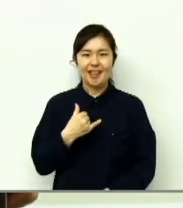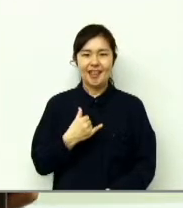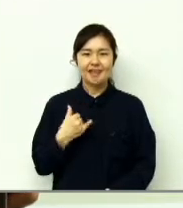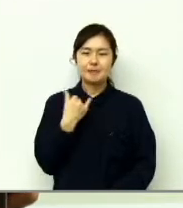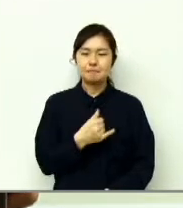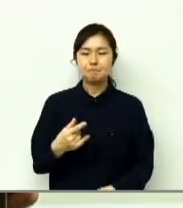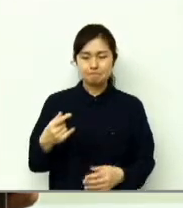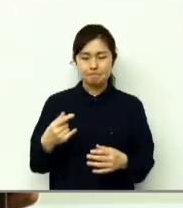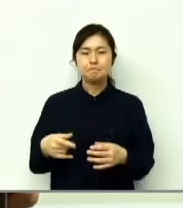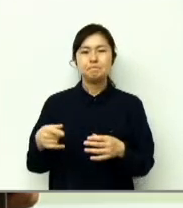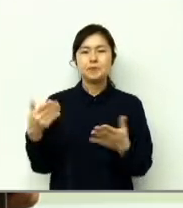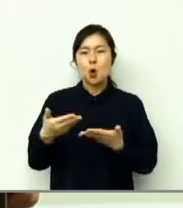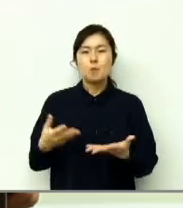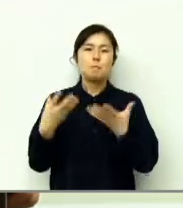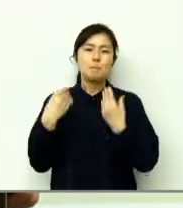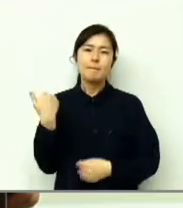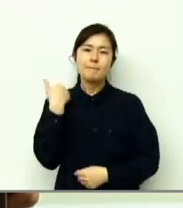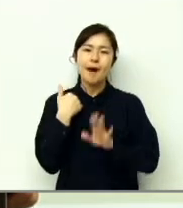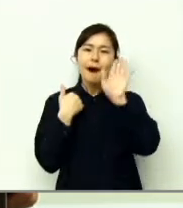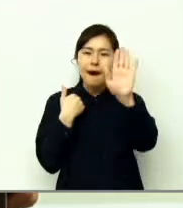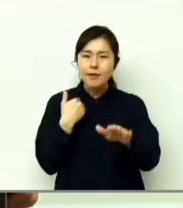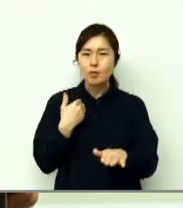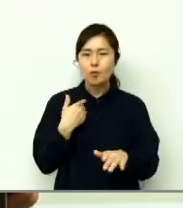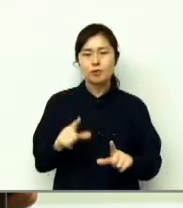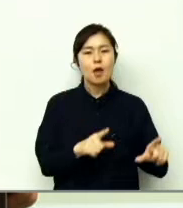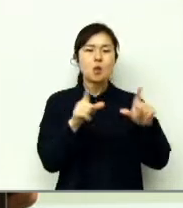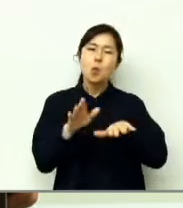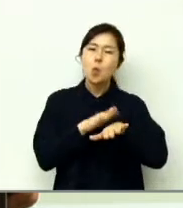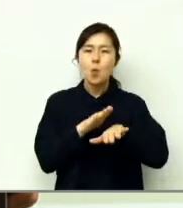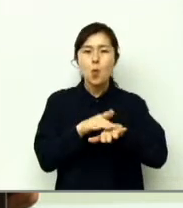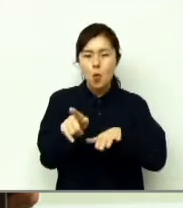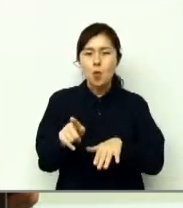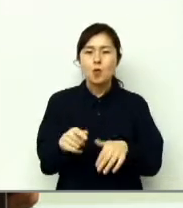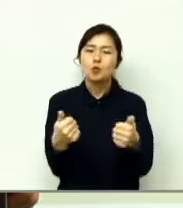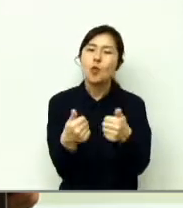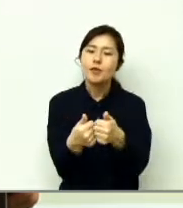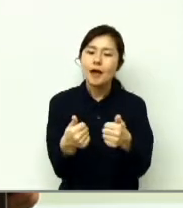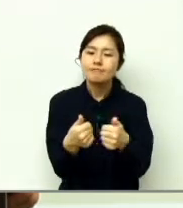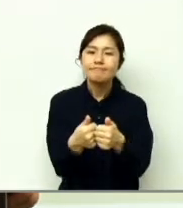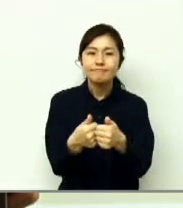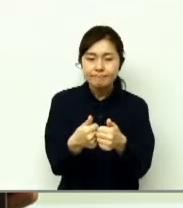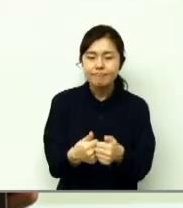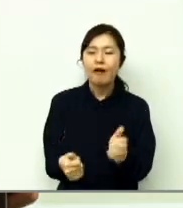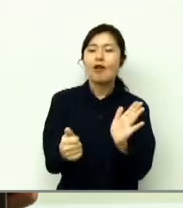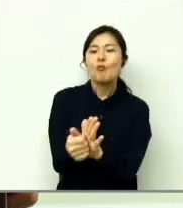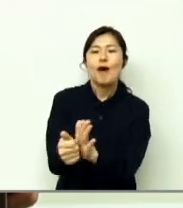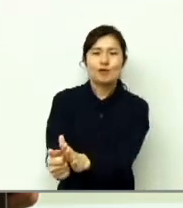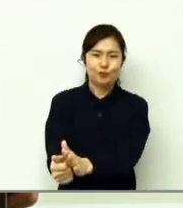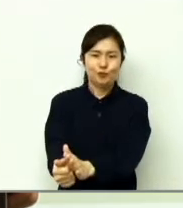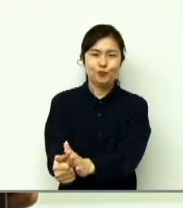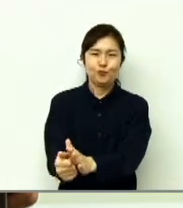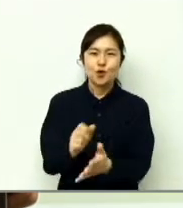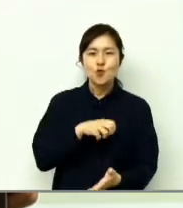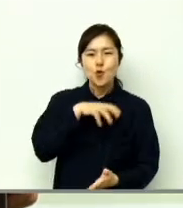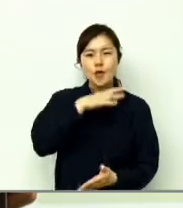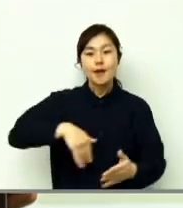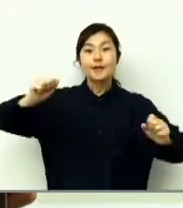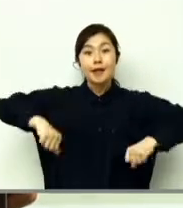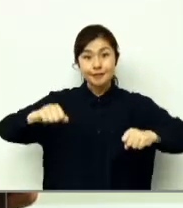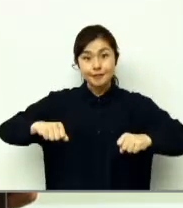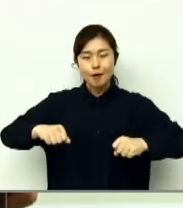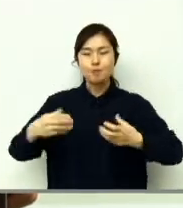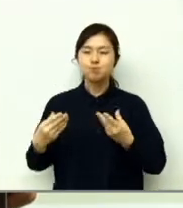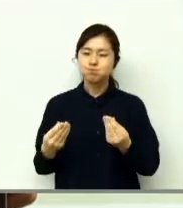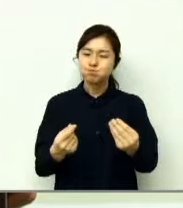に発信をして、センターにおける相談などを通じまして、高齢者の方が元気に生き生きと活躍を